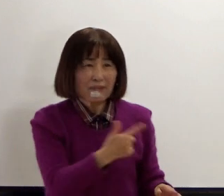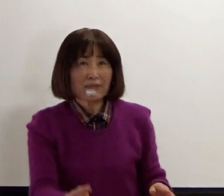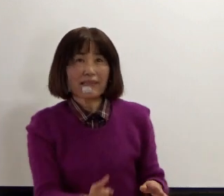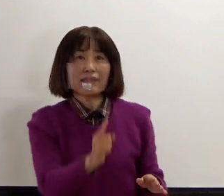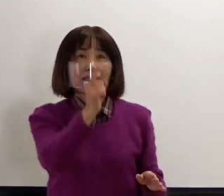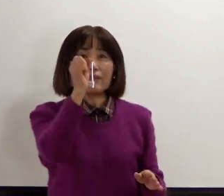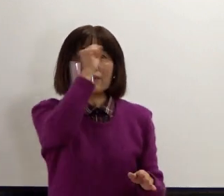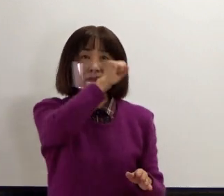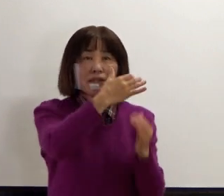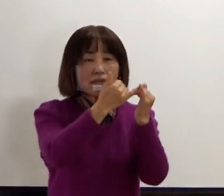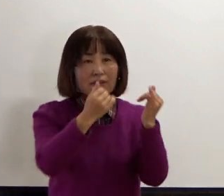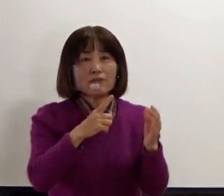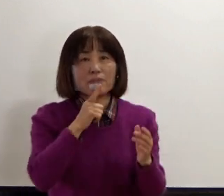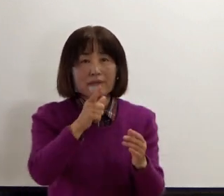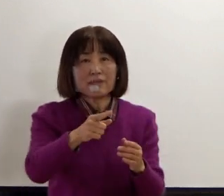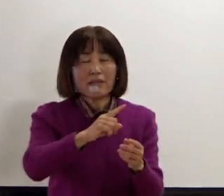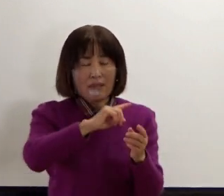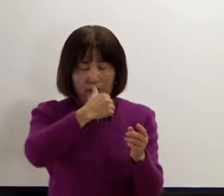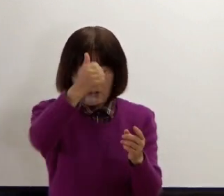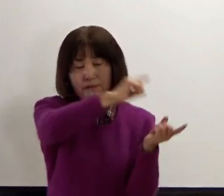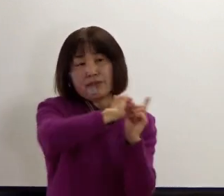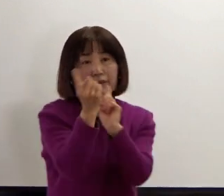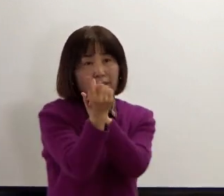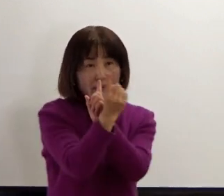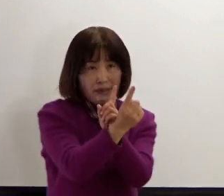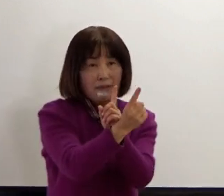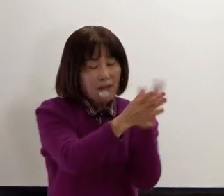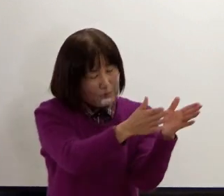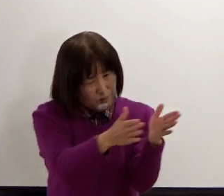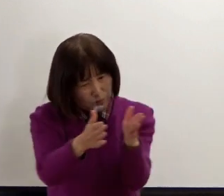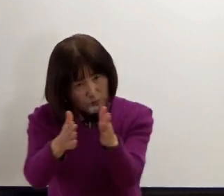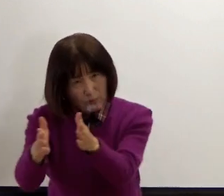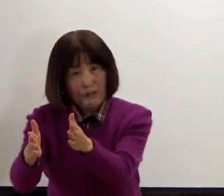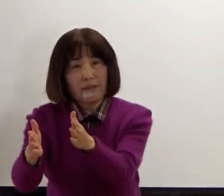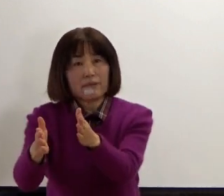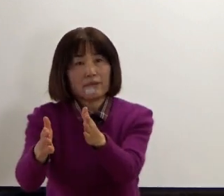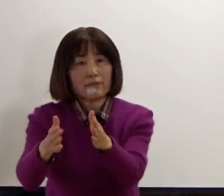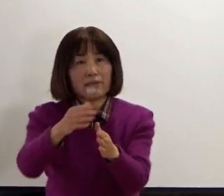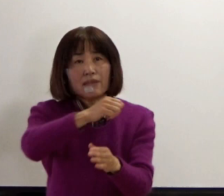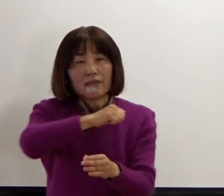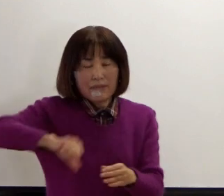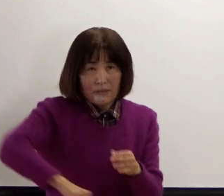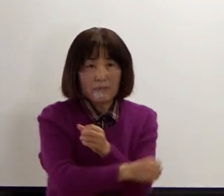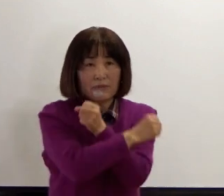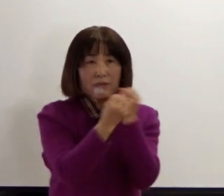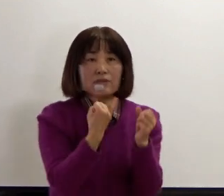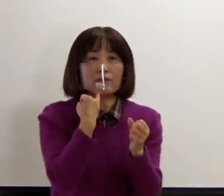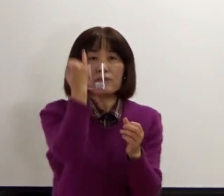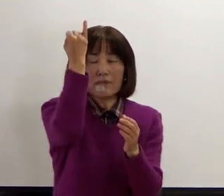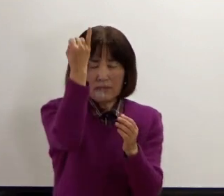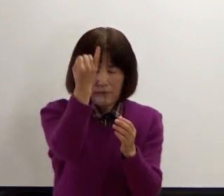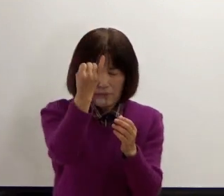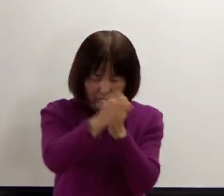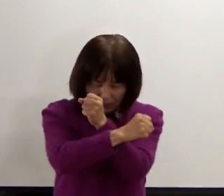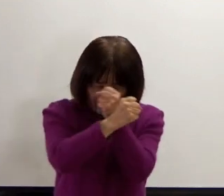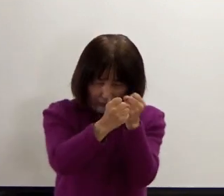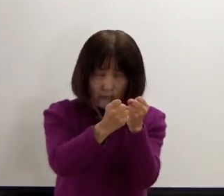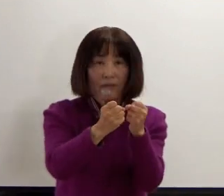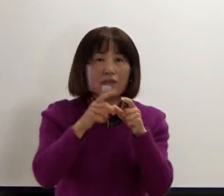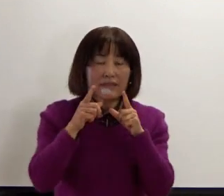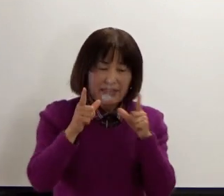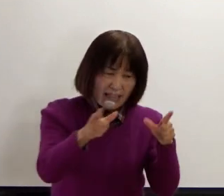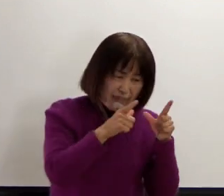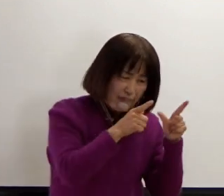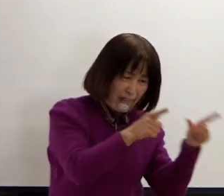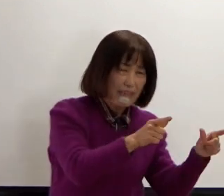れる。主に先立っていき、その道を整え、主の民に罪の許しによる救いを知らせるからである。 これは